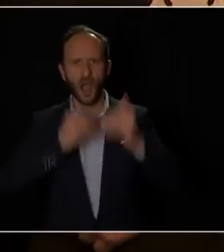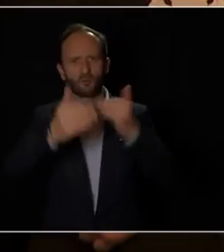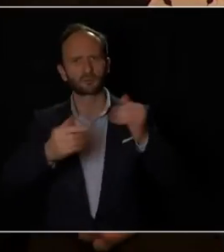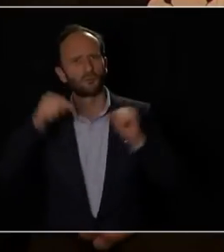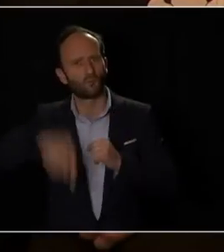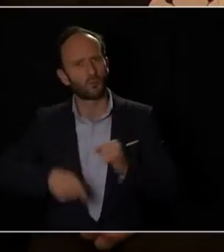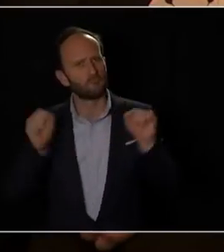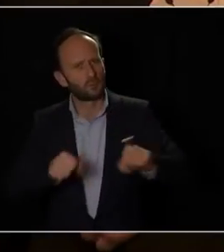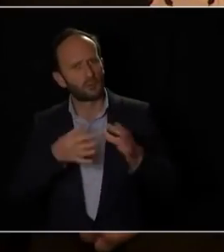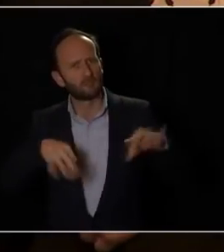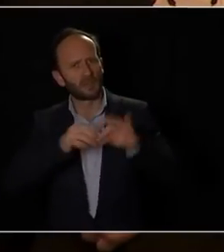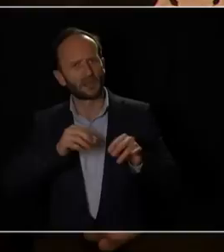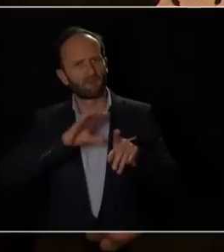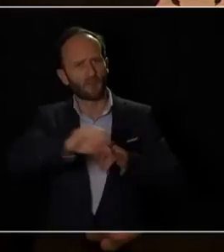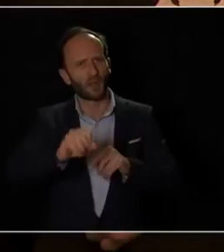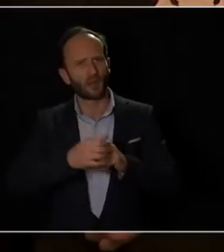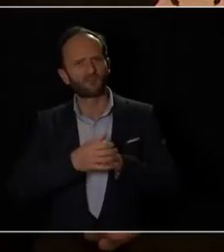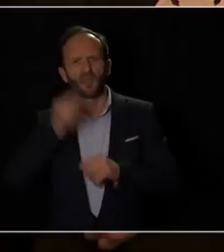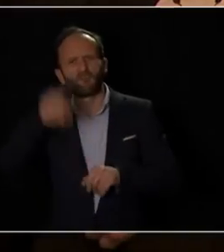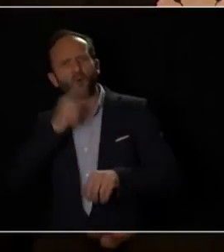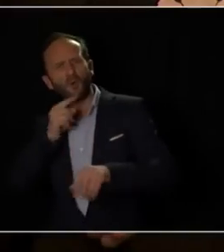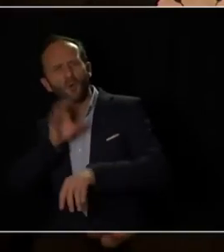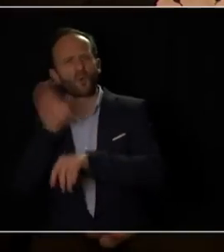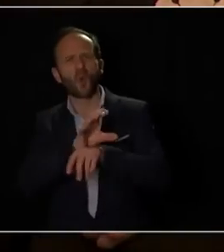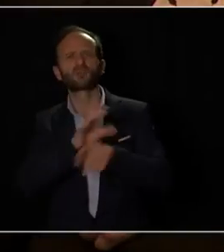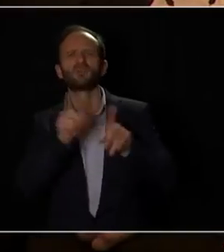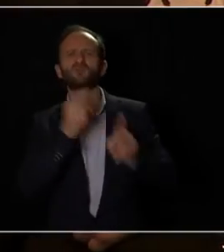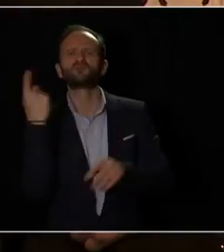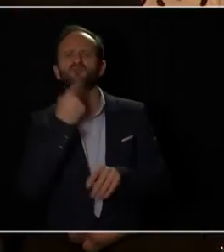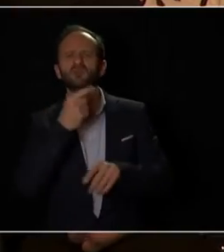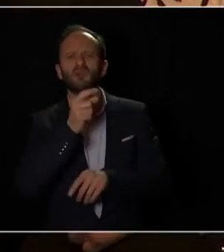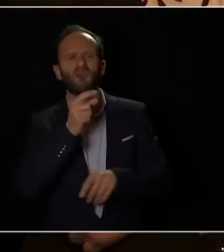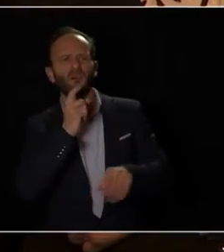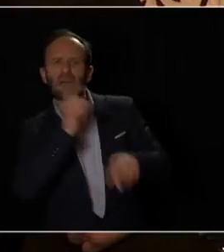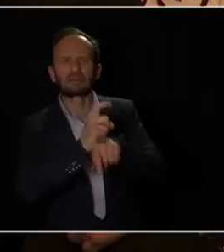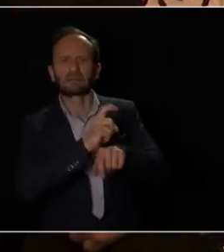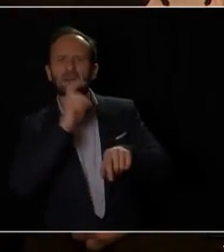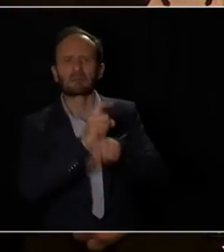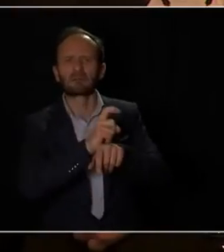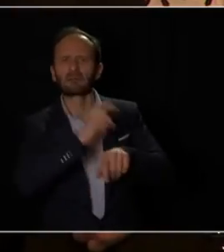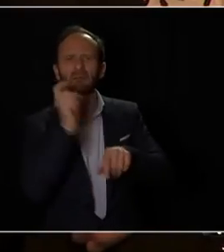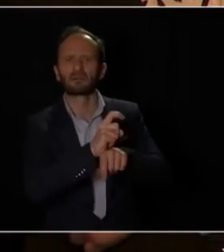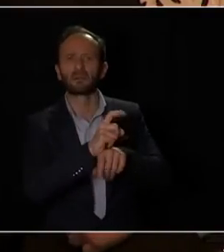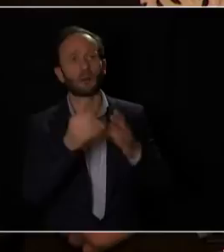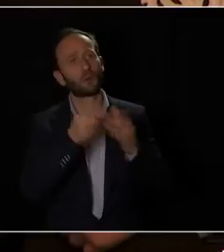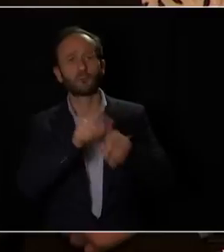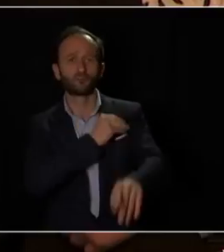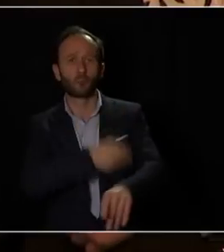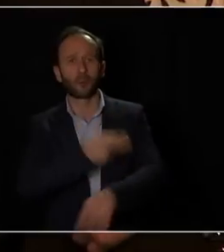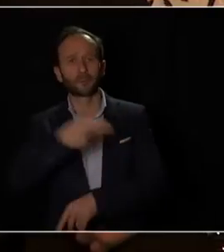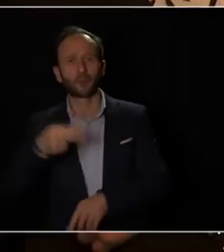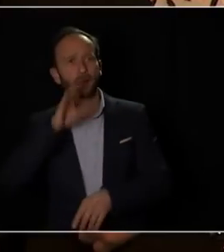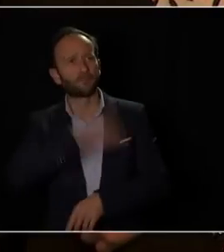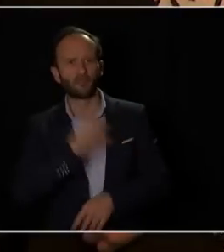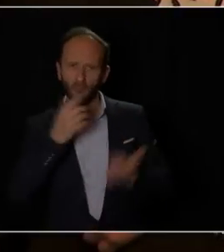Déclarons ensemble la guerre au French bashing, ce dénigrement systématique qui est devenu le sport national.